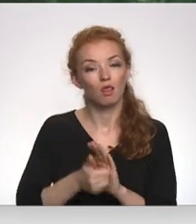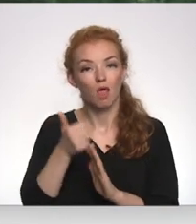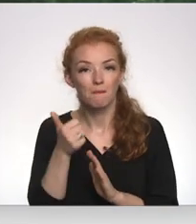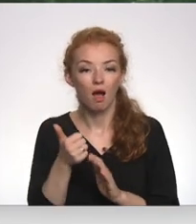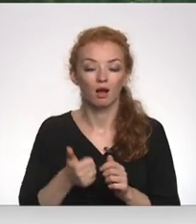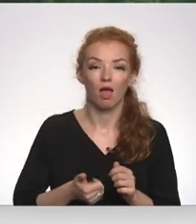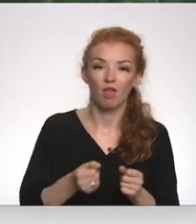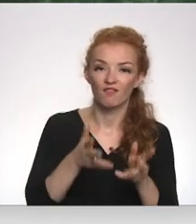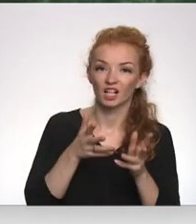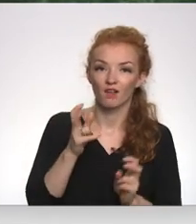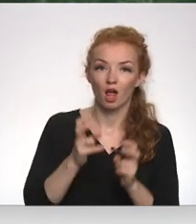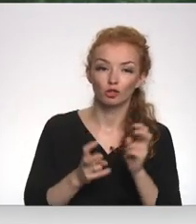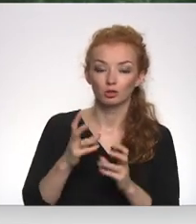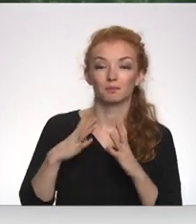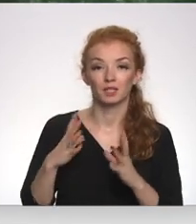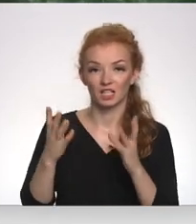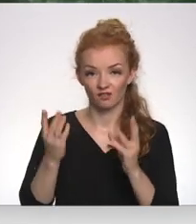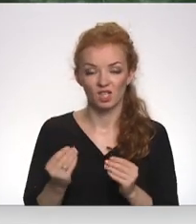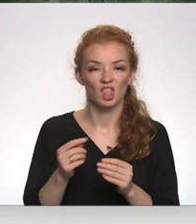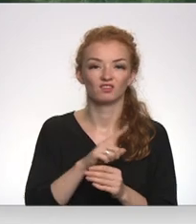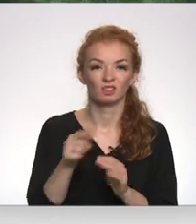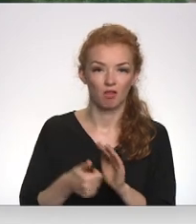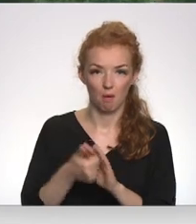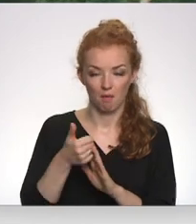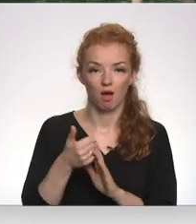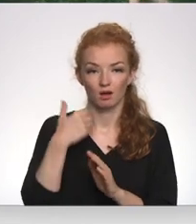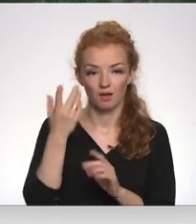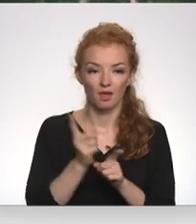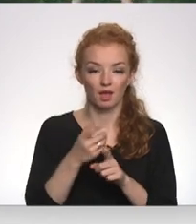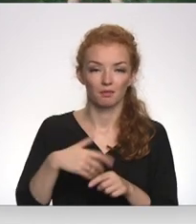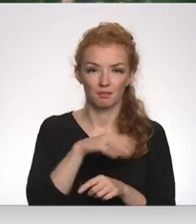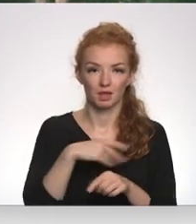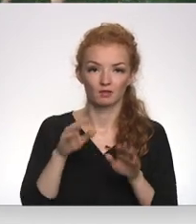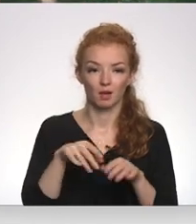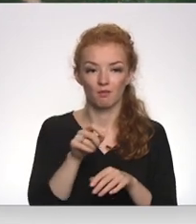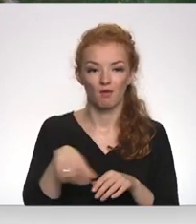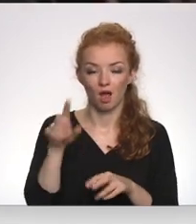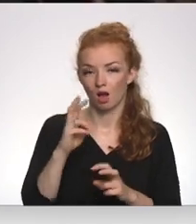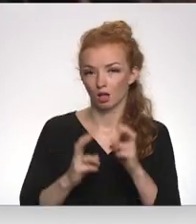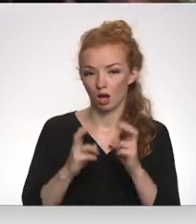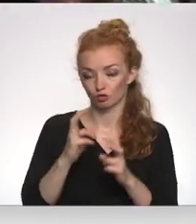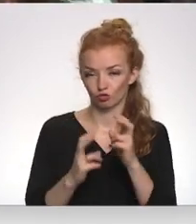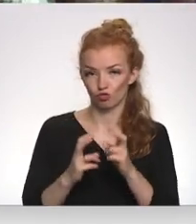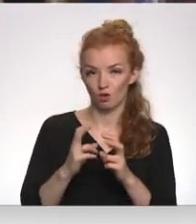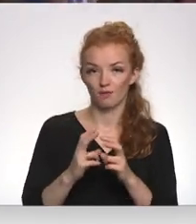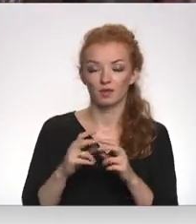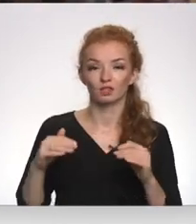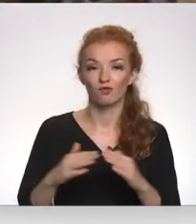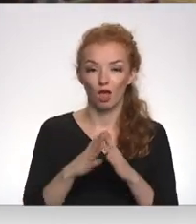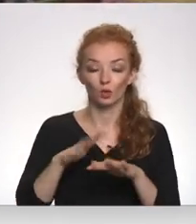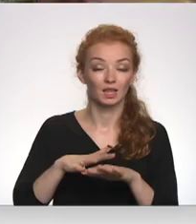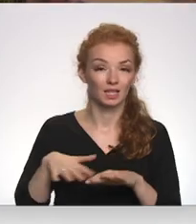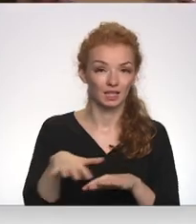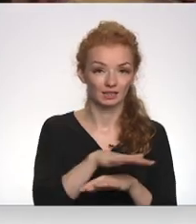ir. Šobrīd brīvdienas ir šīs efektīvākās dienas, kad arī mēs varam vairāk ražot. Ķemeru svētku tirdziņā